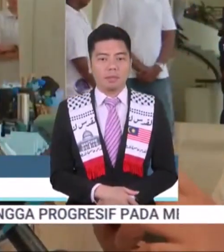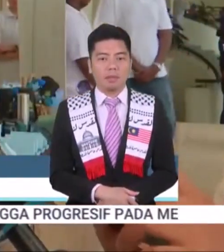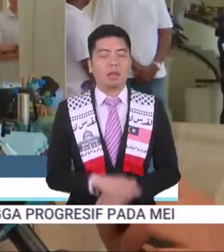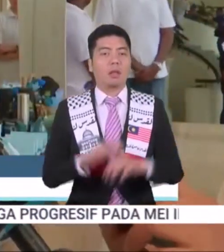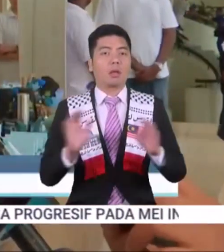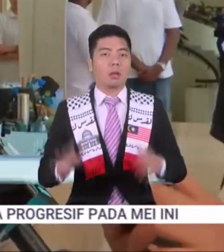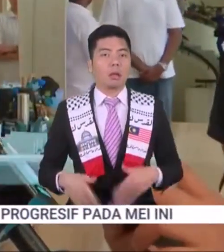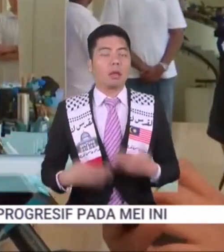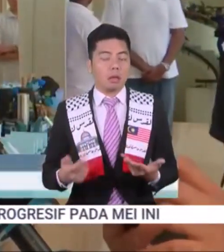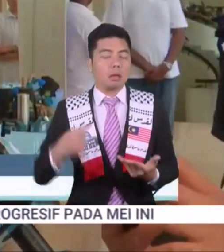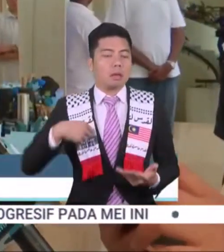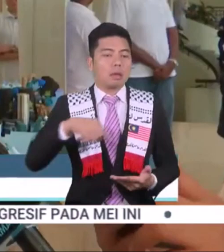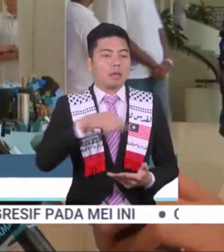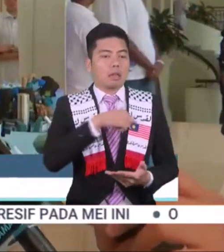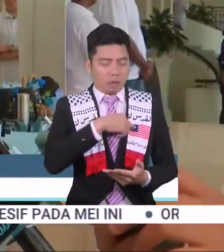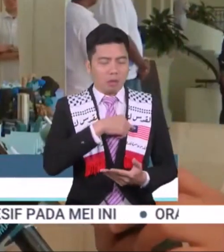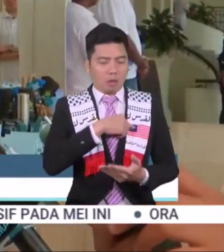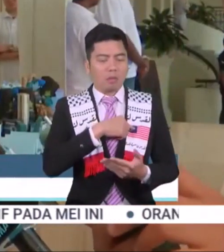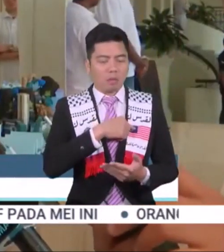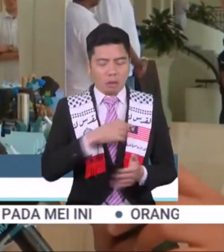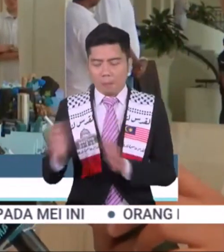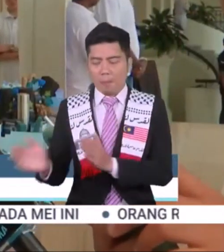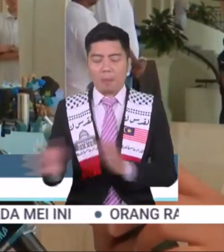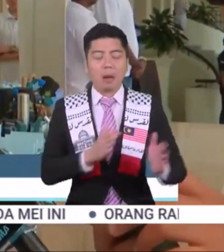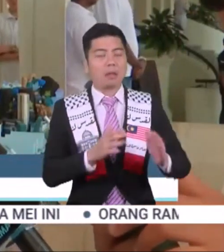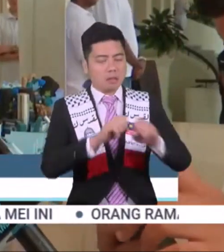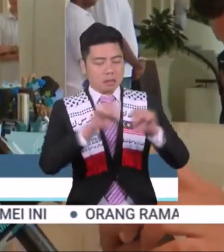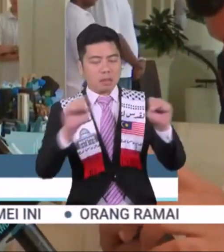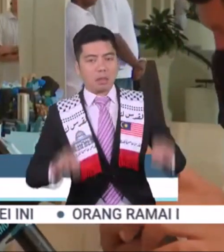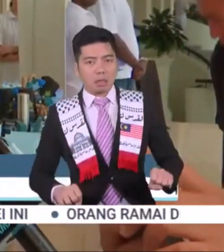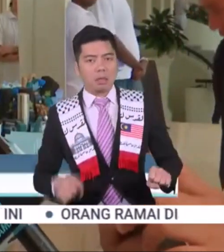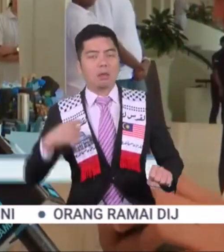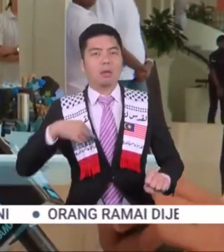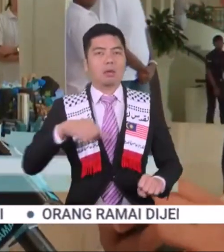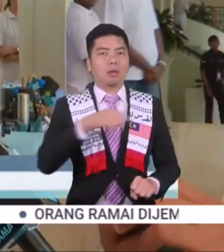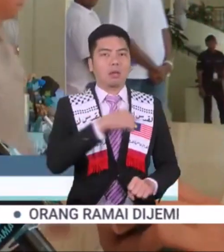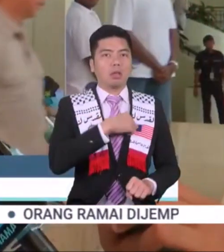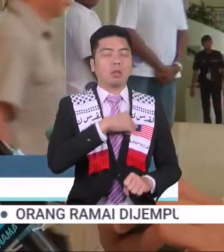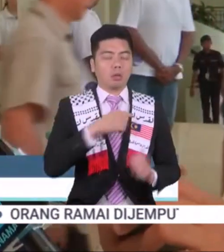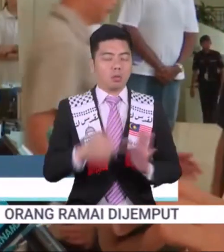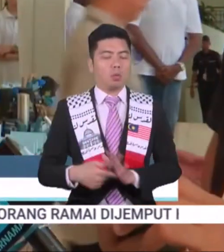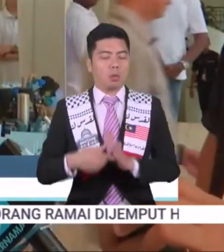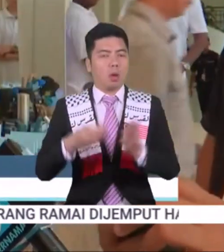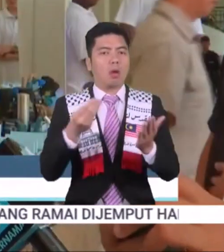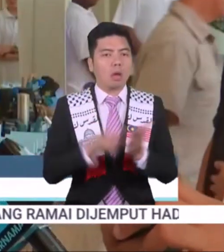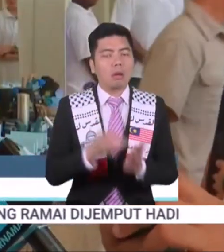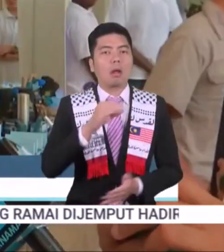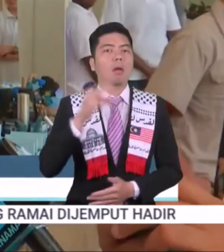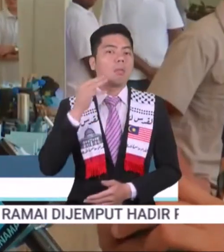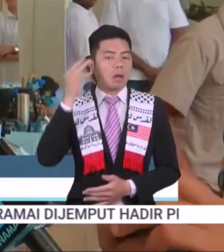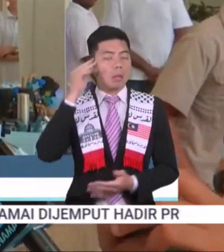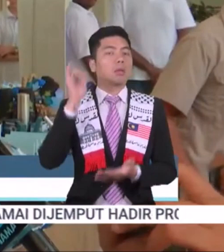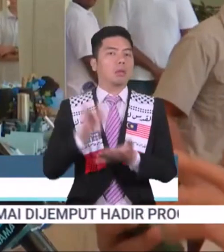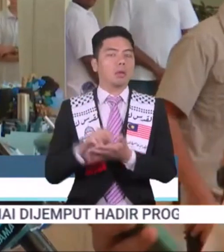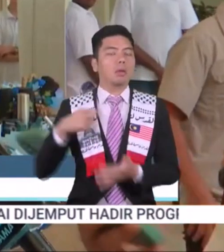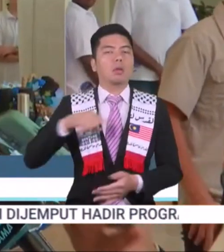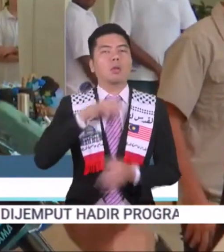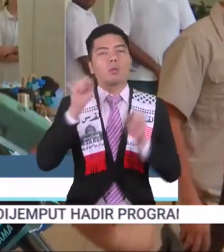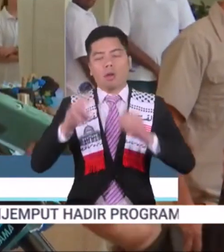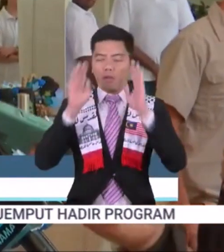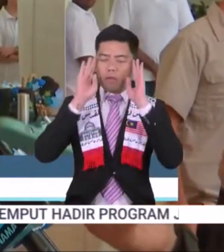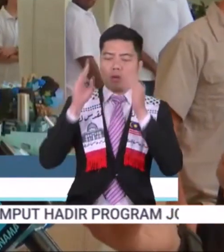Bagaimana kita nak menstrukturkan semula supaya kita mempunyai kemampanan dari segi kewangan. Dengan kemampanan itu, kita dapat